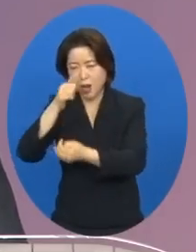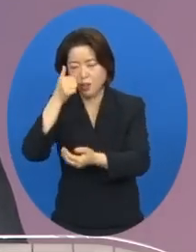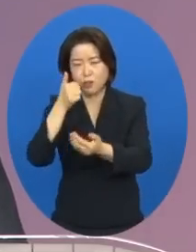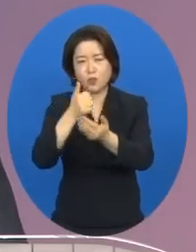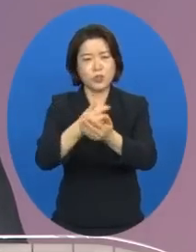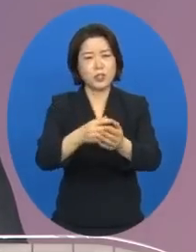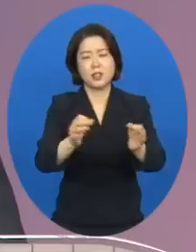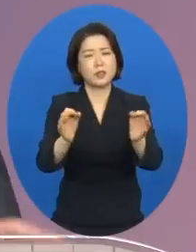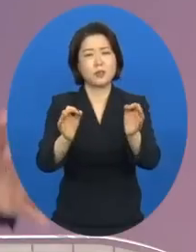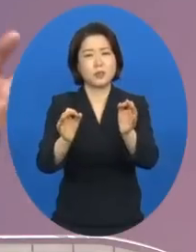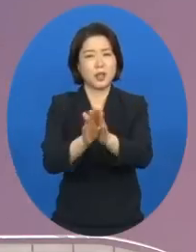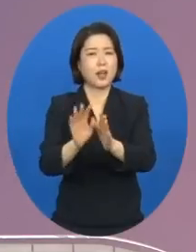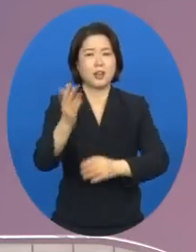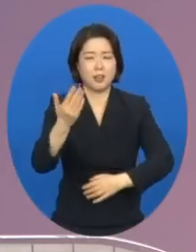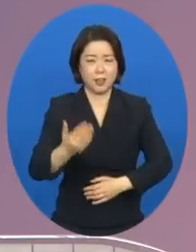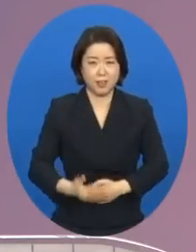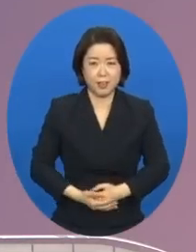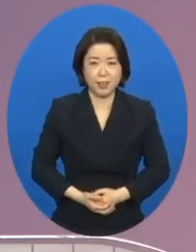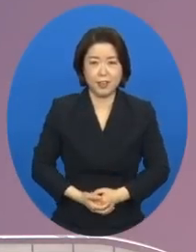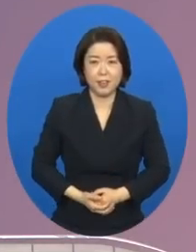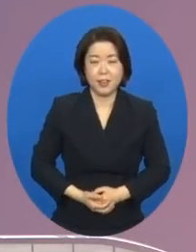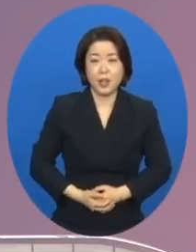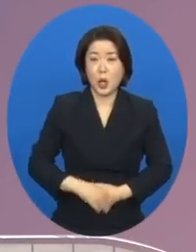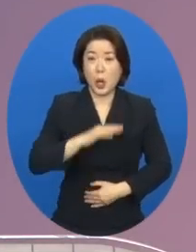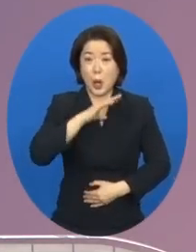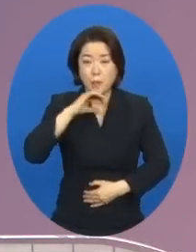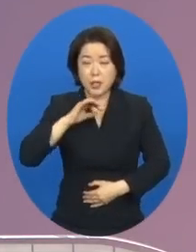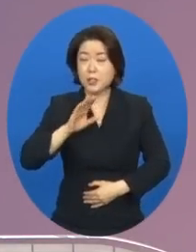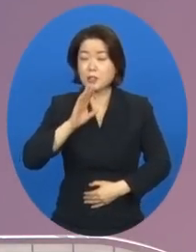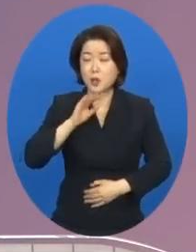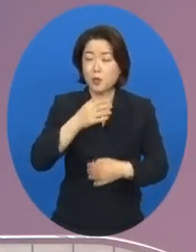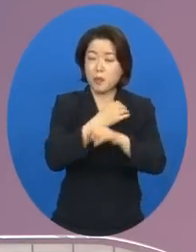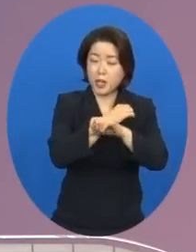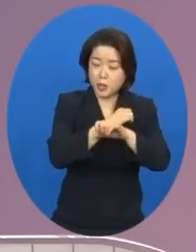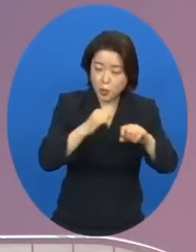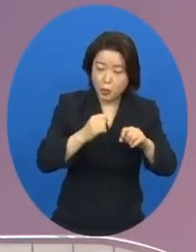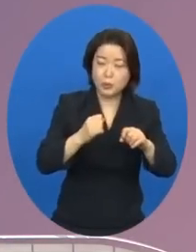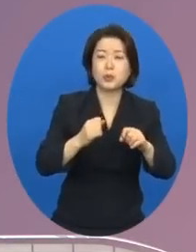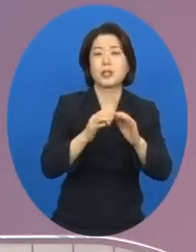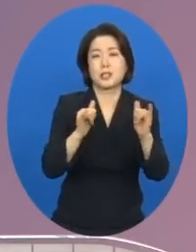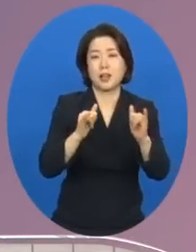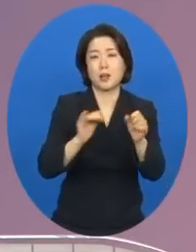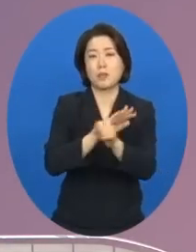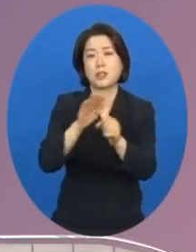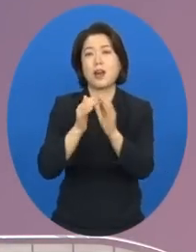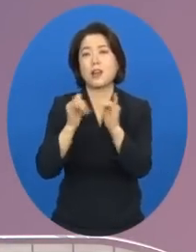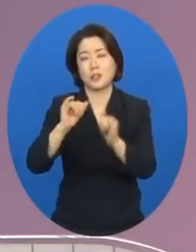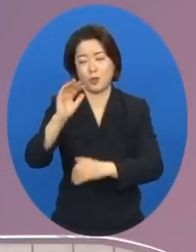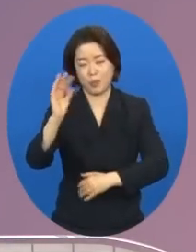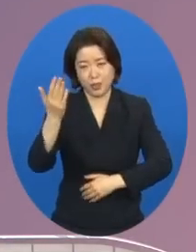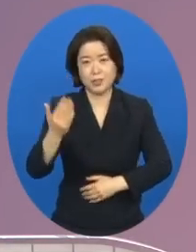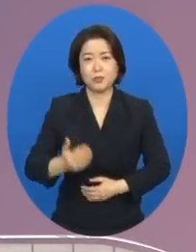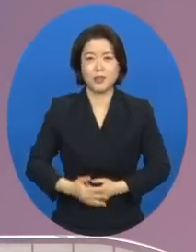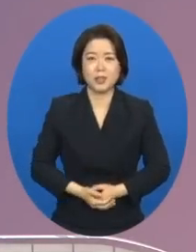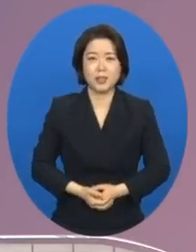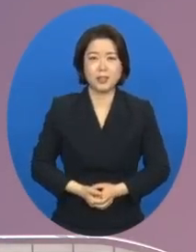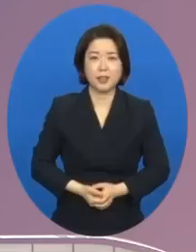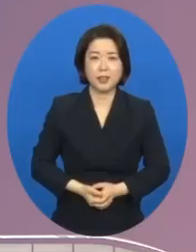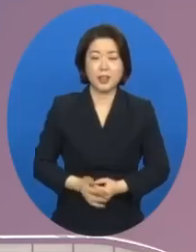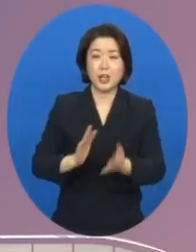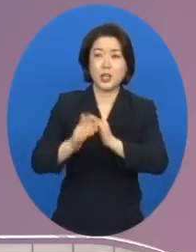덮느니라. 베드로는 정말 용서의 사람, 사랑의 사람이 되었습니다.